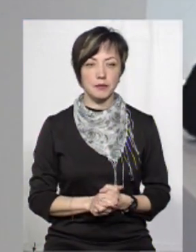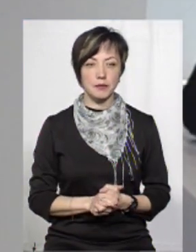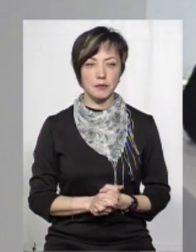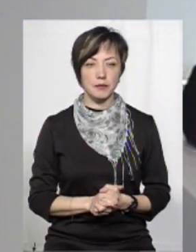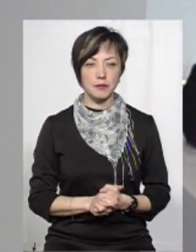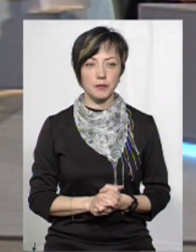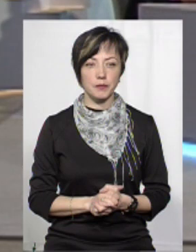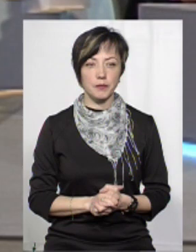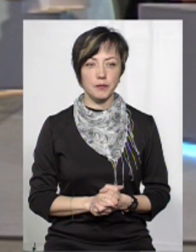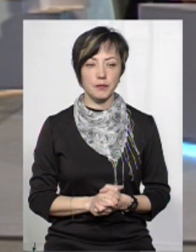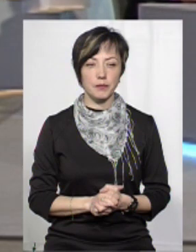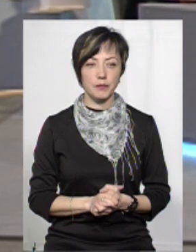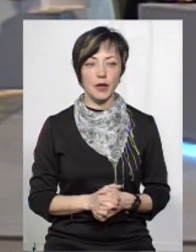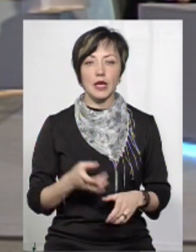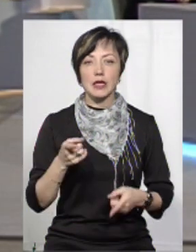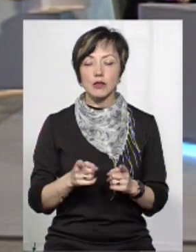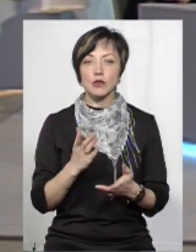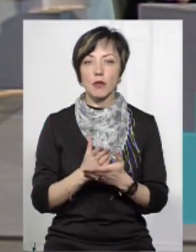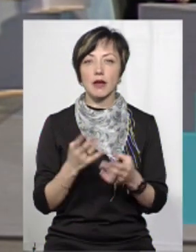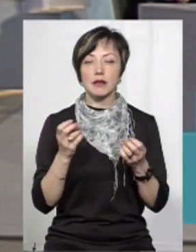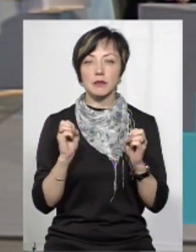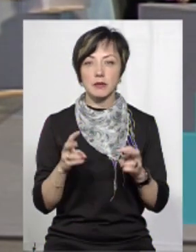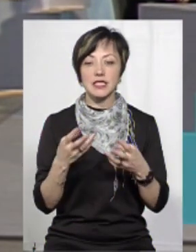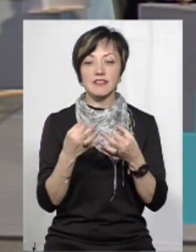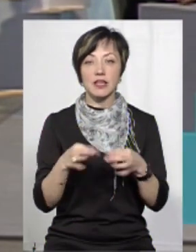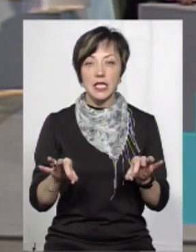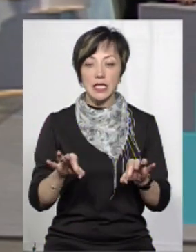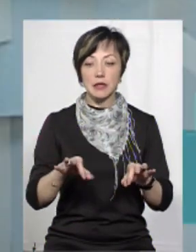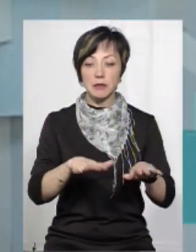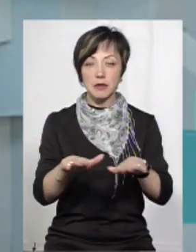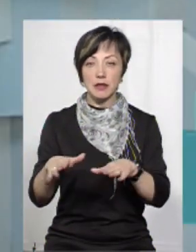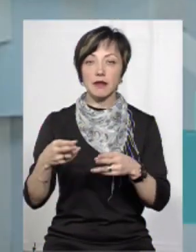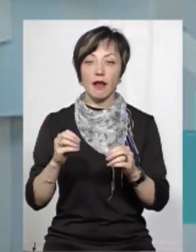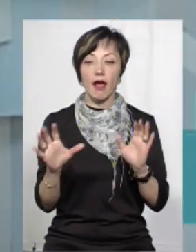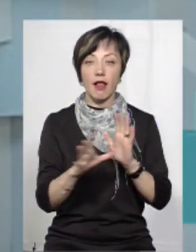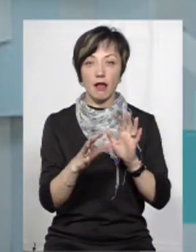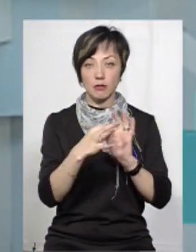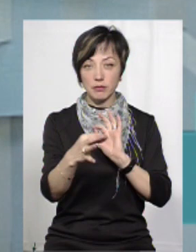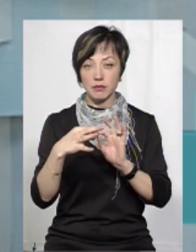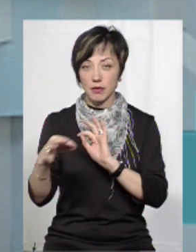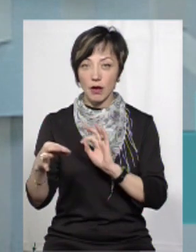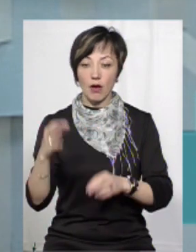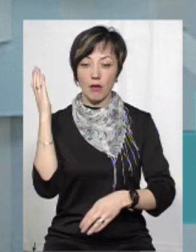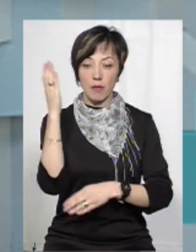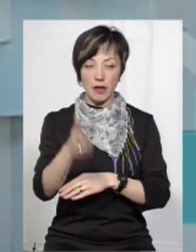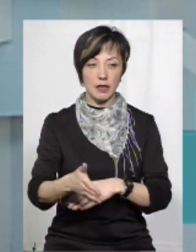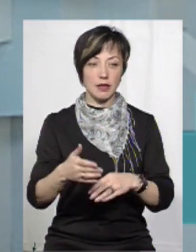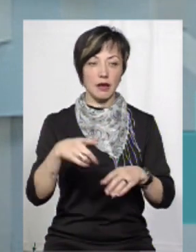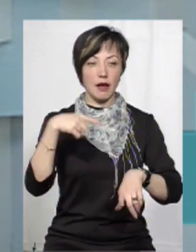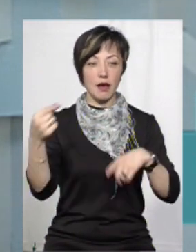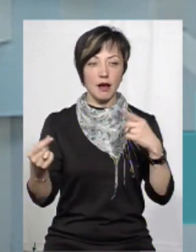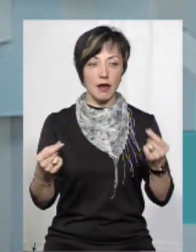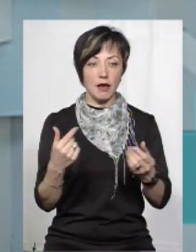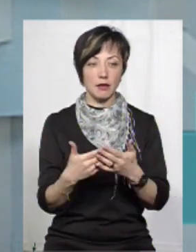дійсно якусь небезпеку несуть. Так, звільнити ті дільниці, де проходять лінії електропередач, тому що падіння